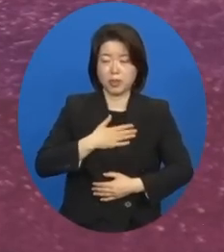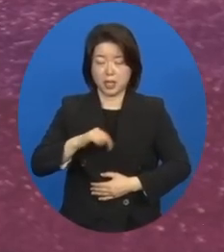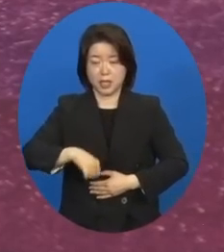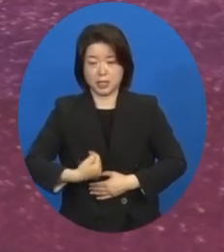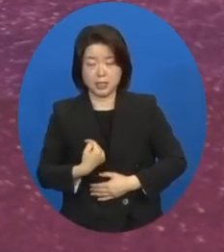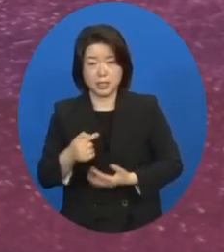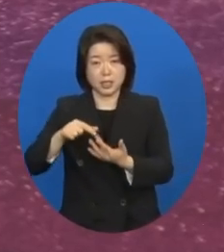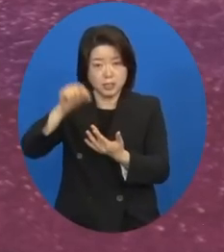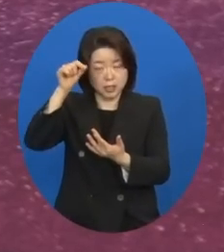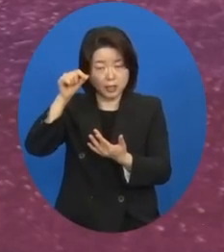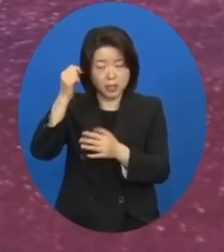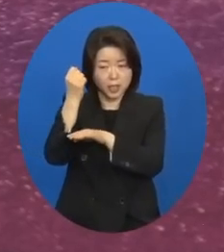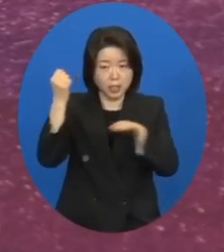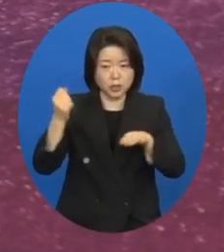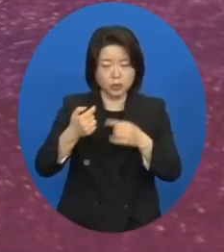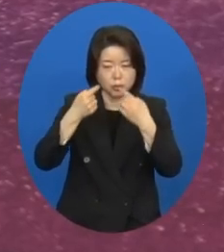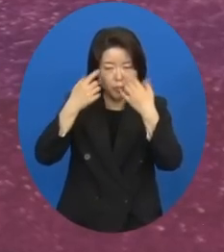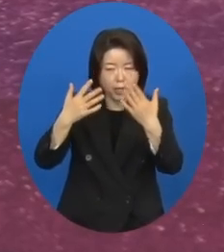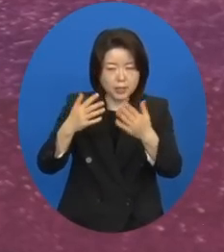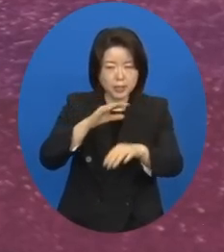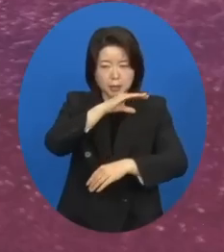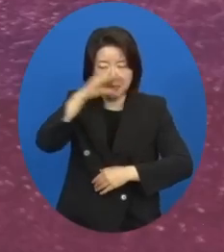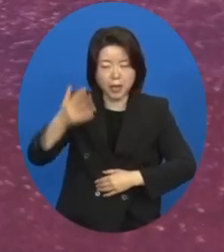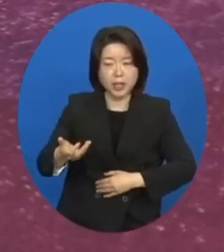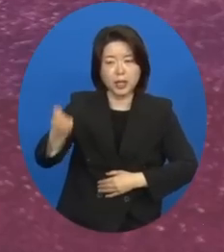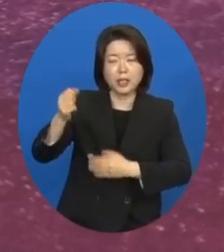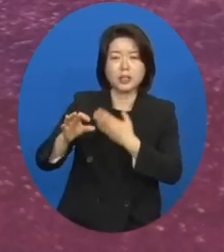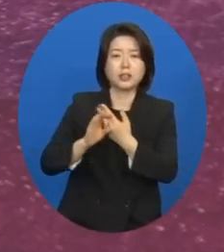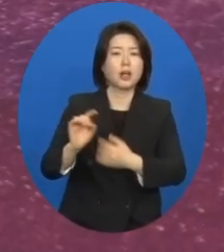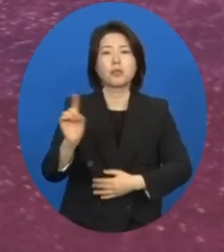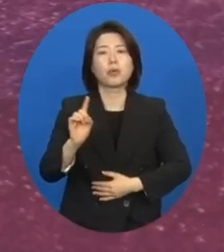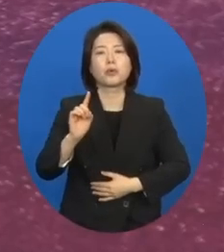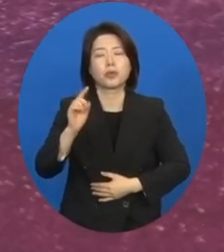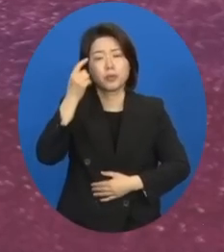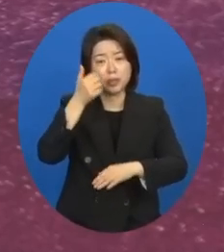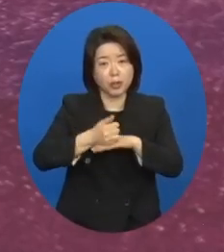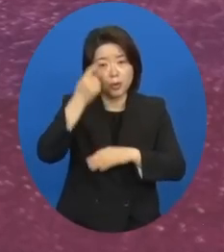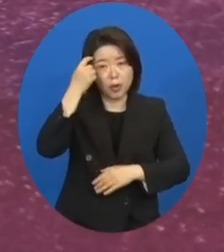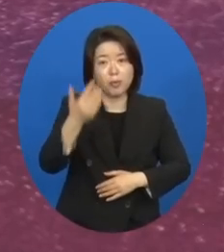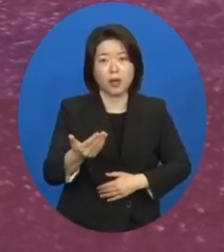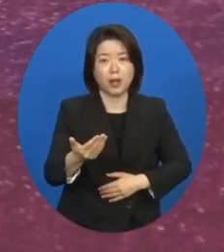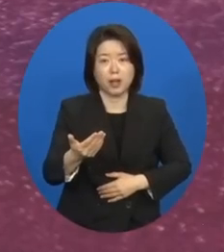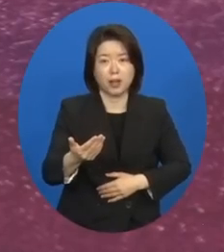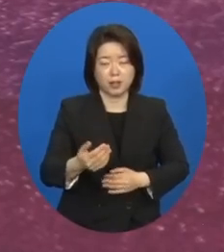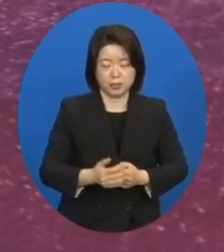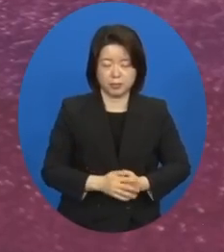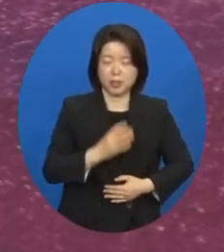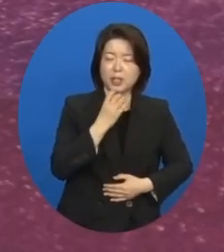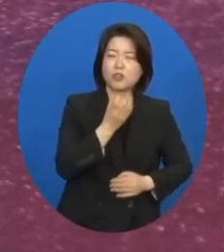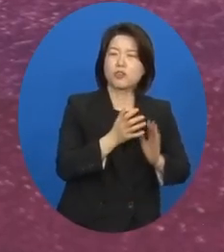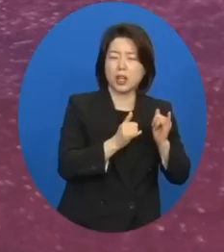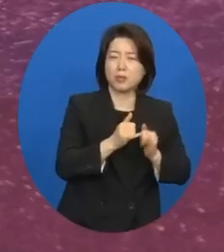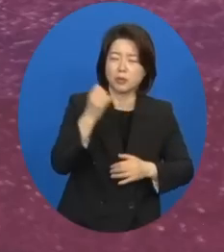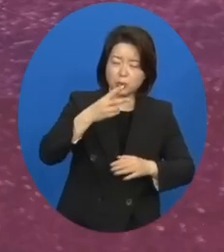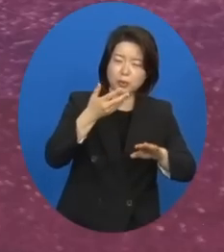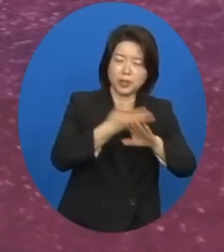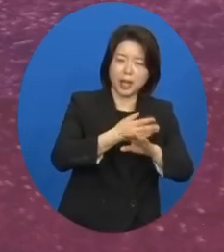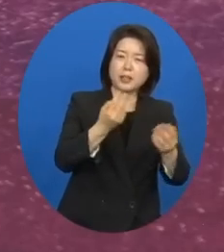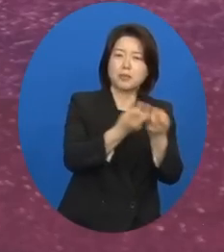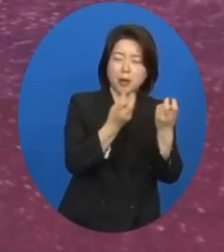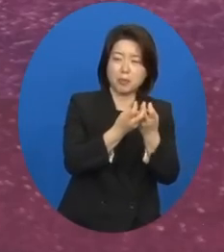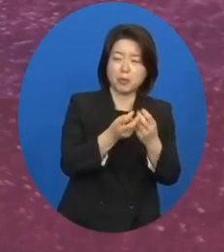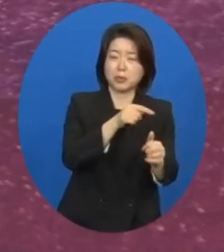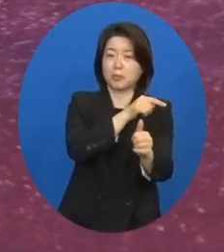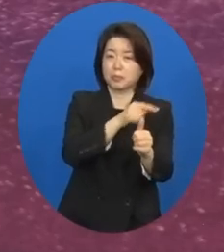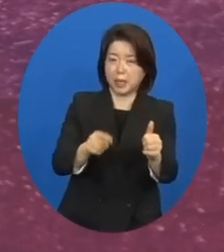기준을 분명하게 가졌더라면 어떻게 되었을까요? 물론 유대인들은 다른 방법으로 예수님을 죽였을 것입니다. 그것이 하나님의